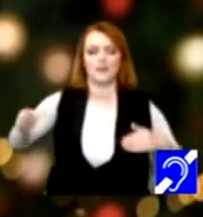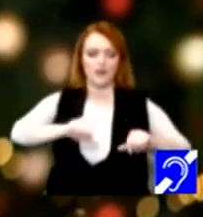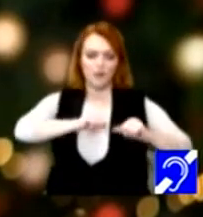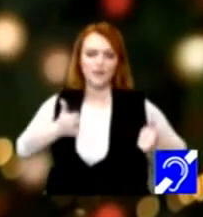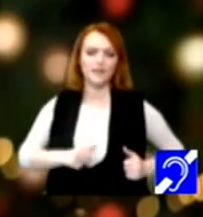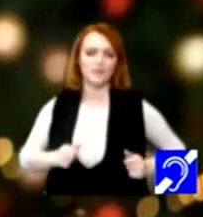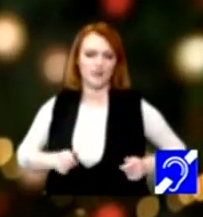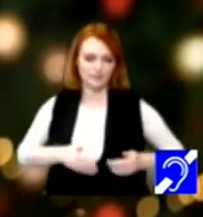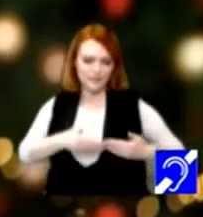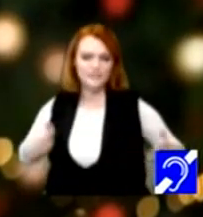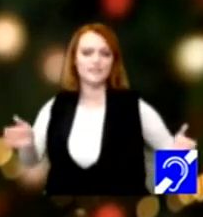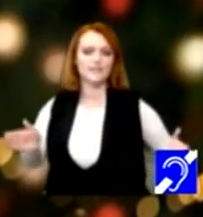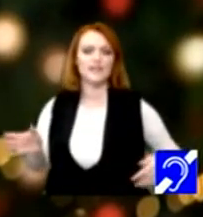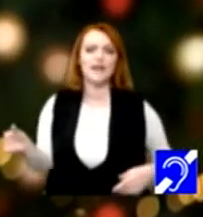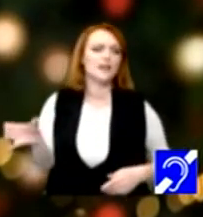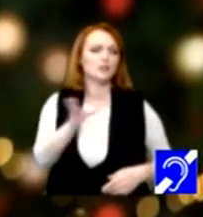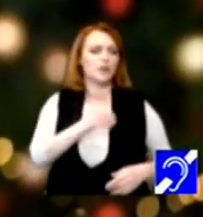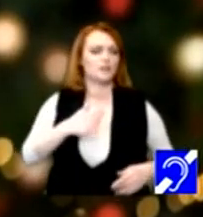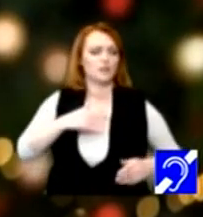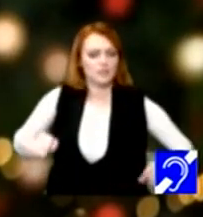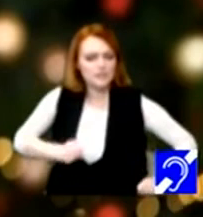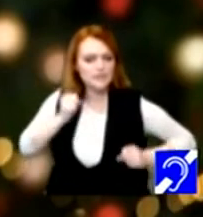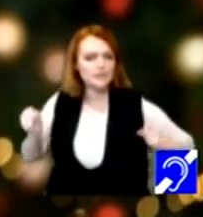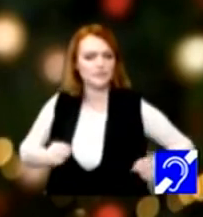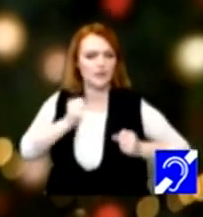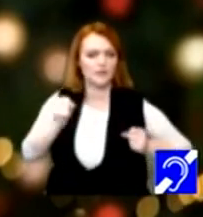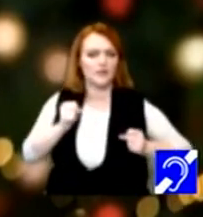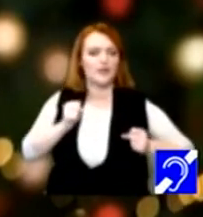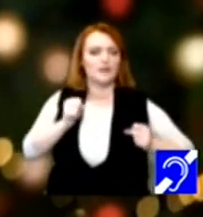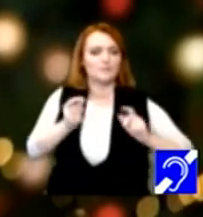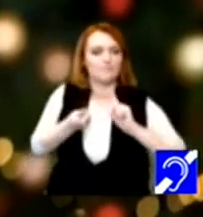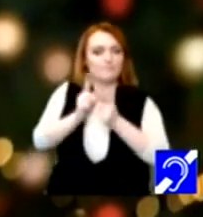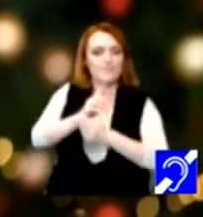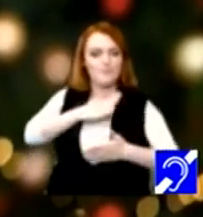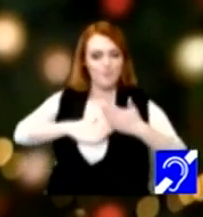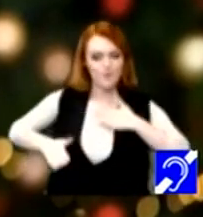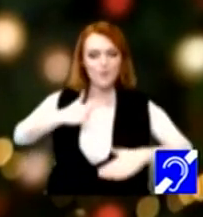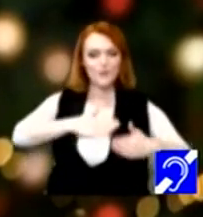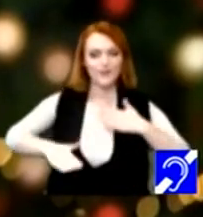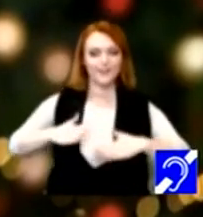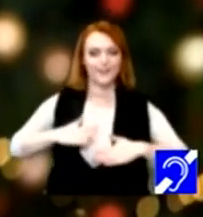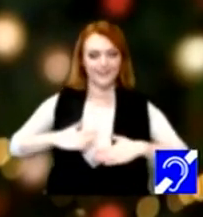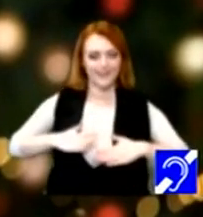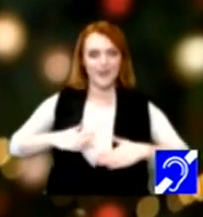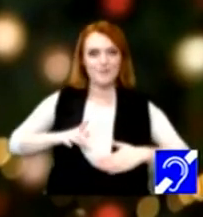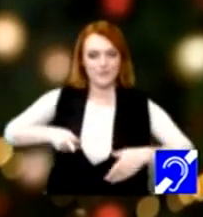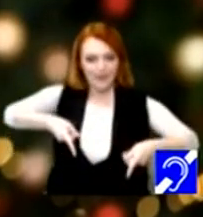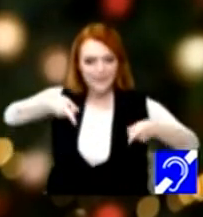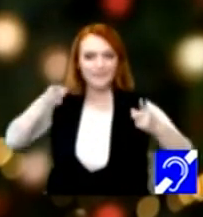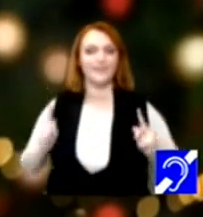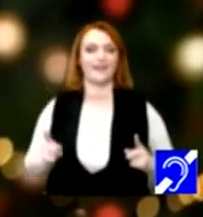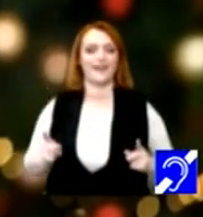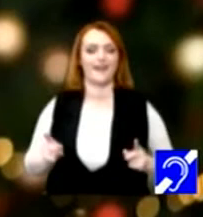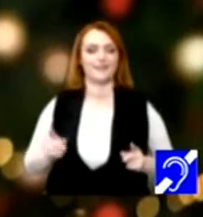cu încrederea că toate eforturile noastre vor însemna bucuria de a ne regăsi cu adevărat